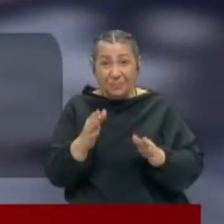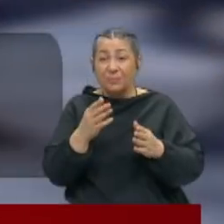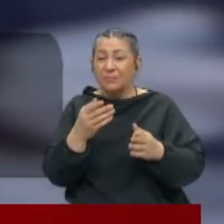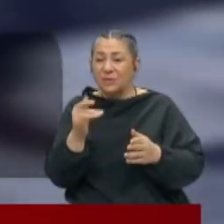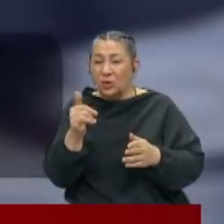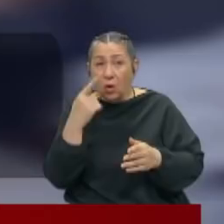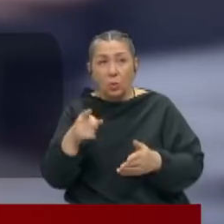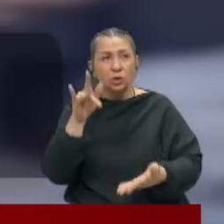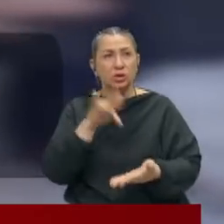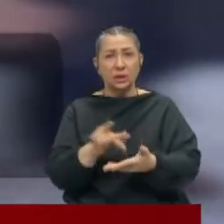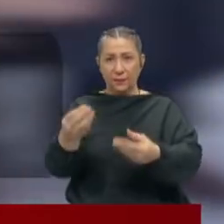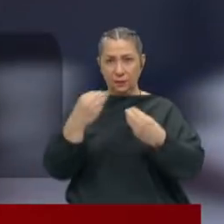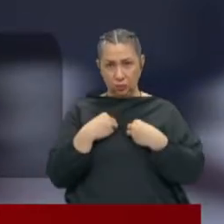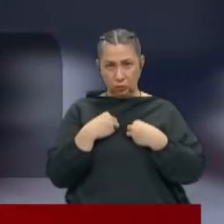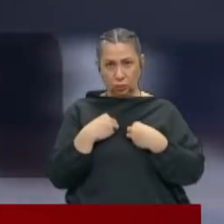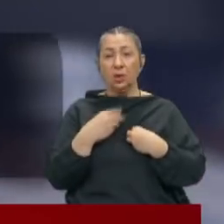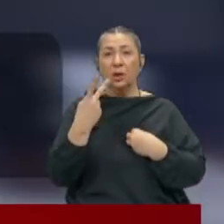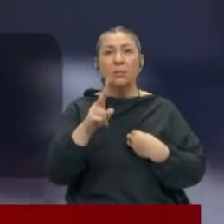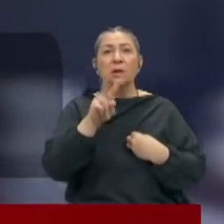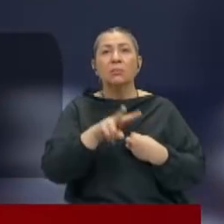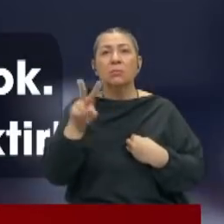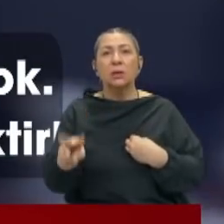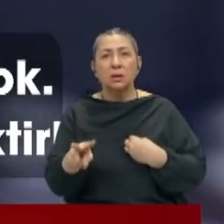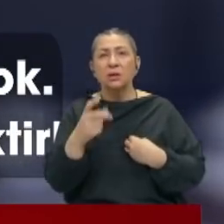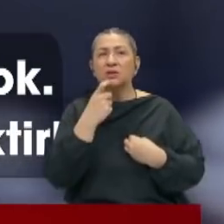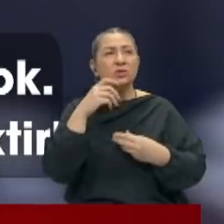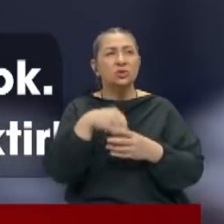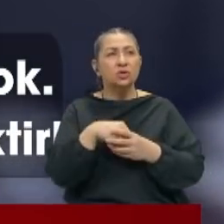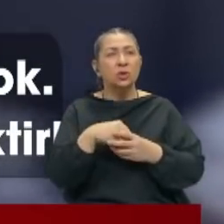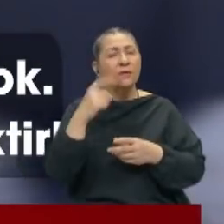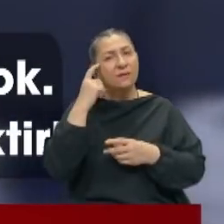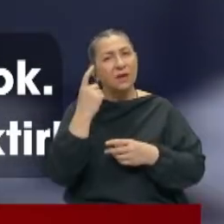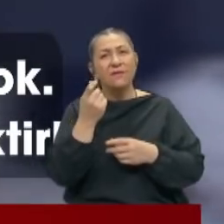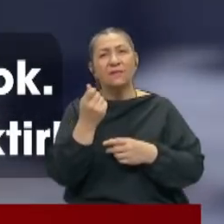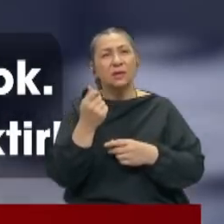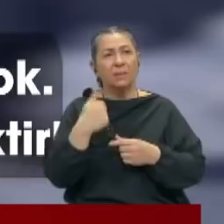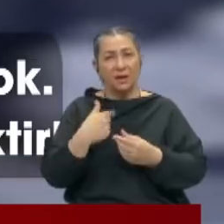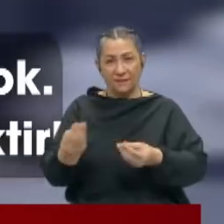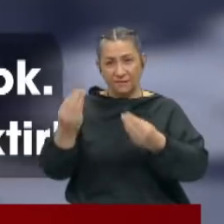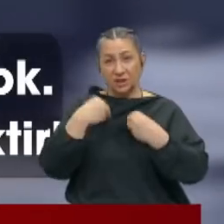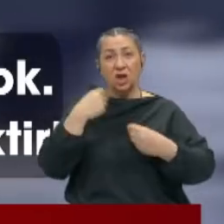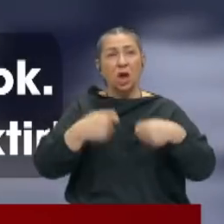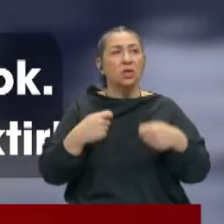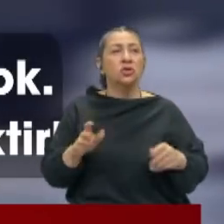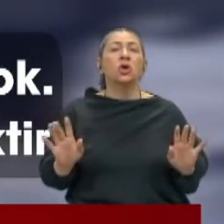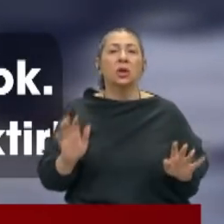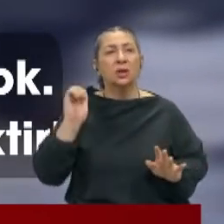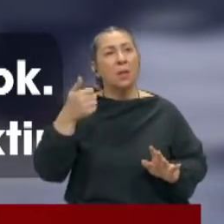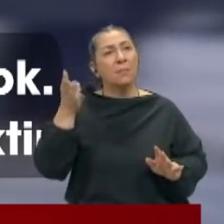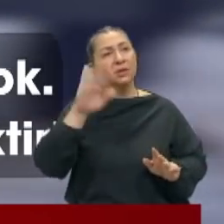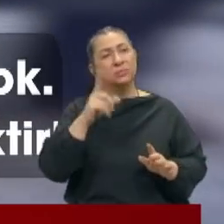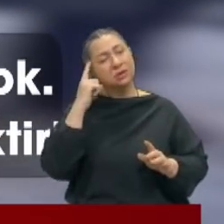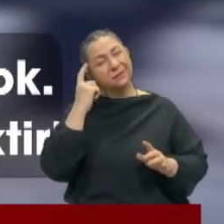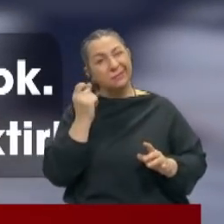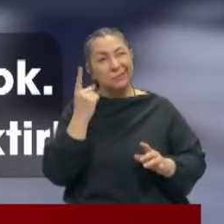miktara bugün ceza uyguluyorsun. O zaman 2022 yıl için öngördüğüm fiyatı bana vereceğin garantisi yok. Yarın başka bir kılıf